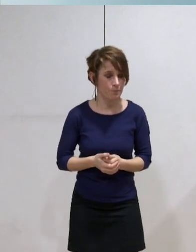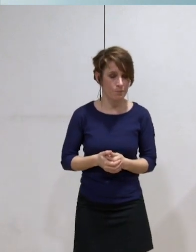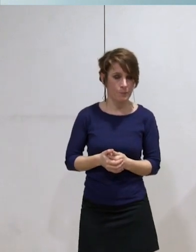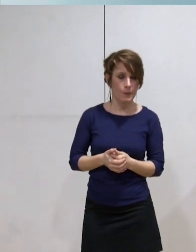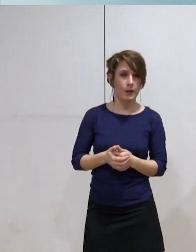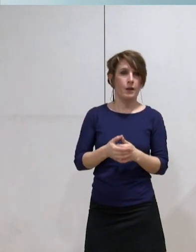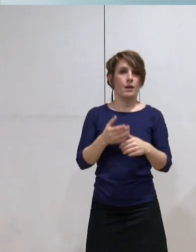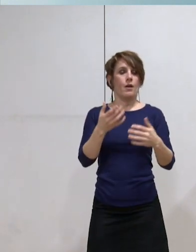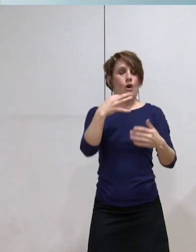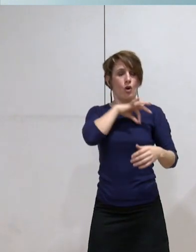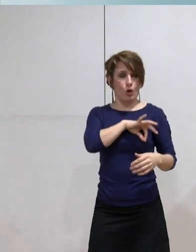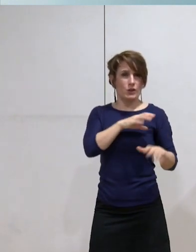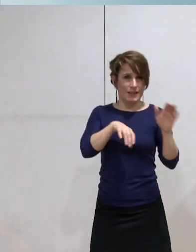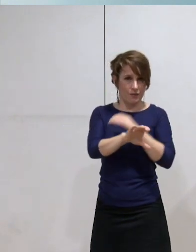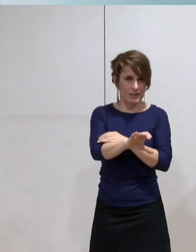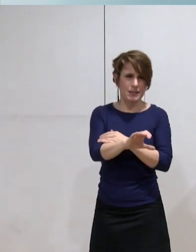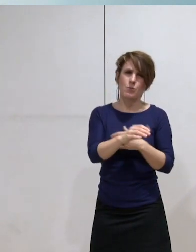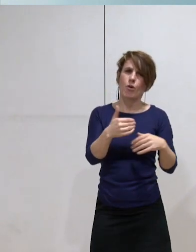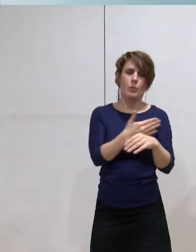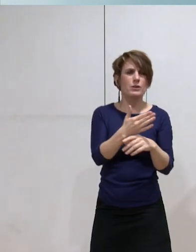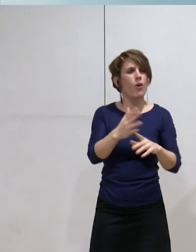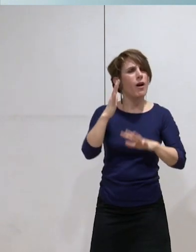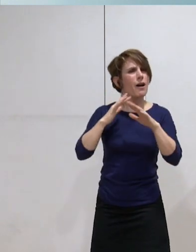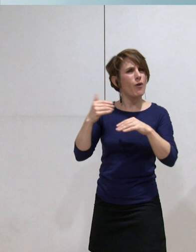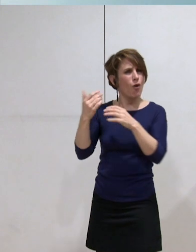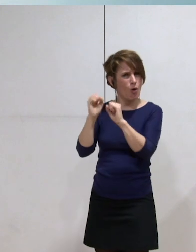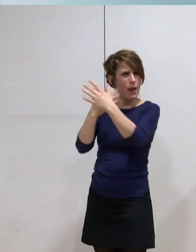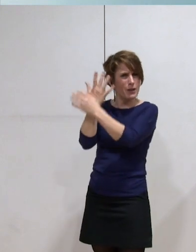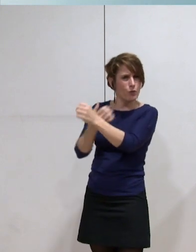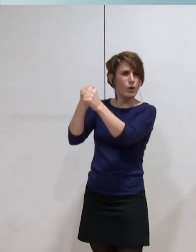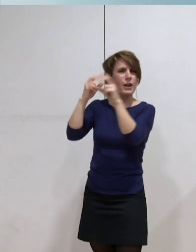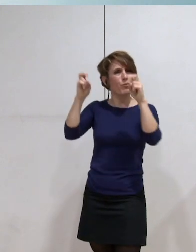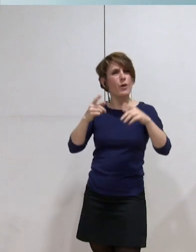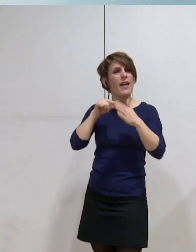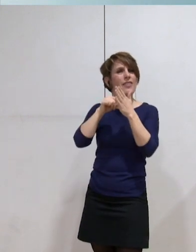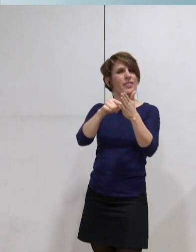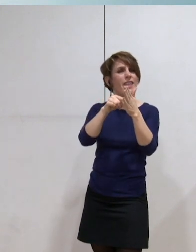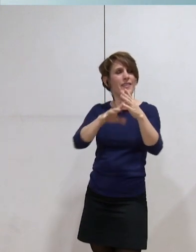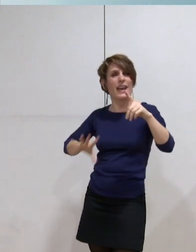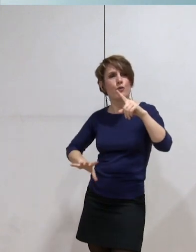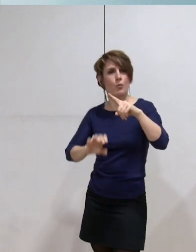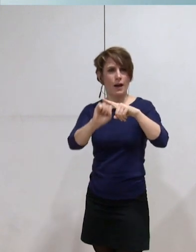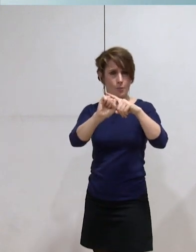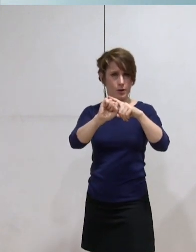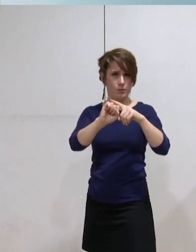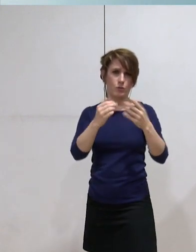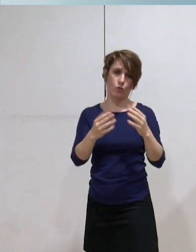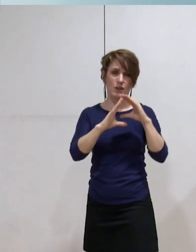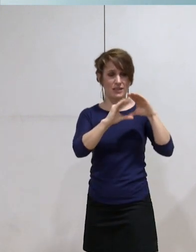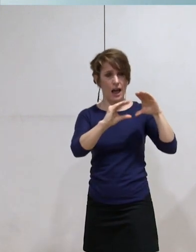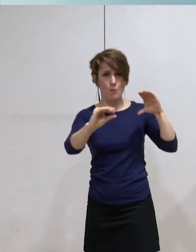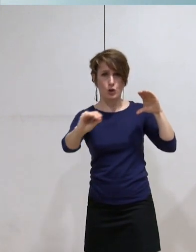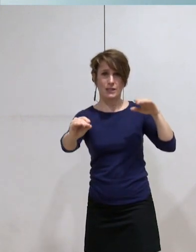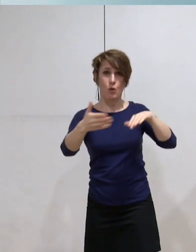retrouvera le système de la dette récupérable qui a été mis en place par la métropole il est assis sur une durée d'amortissement de 15